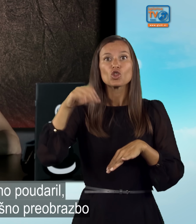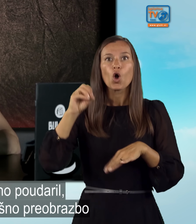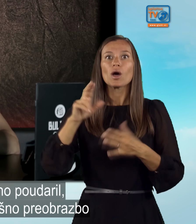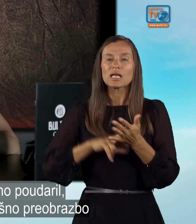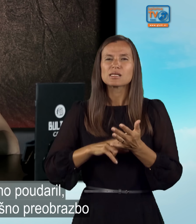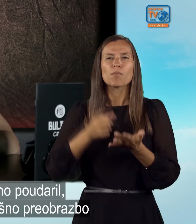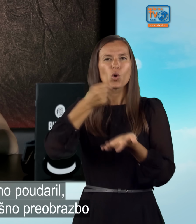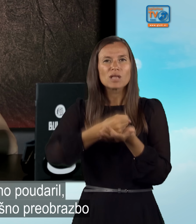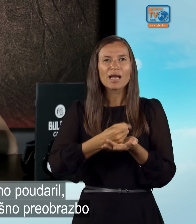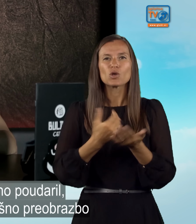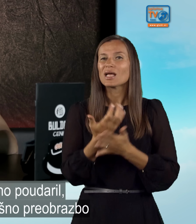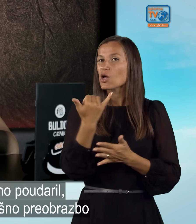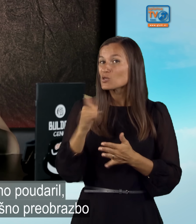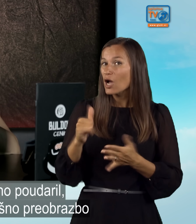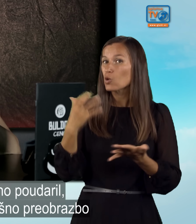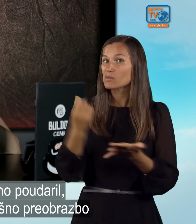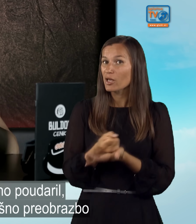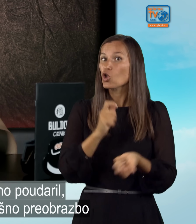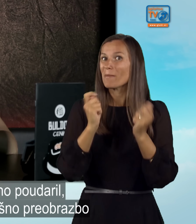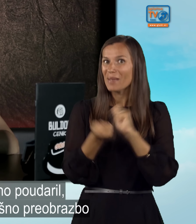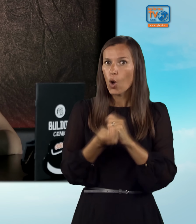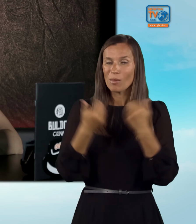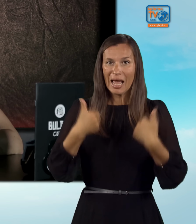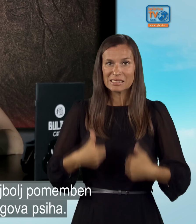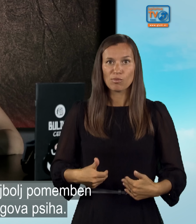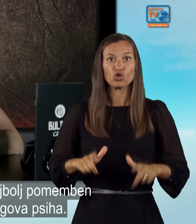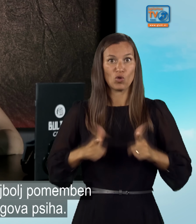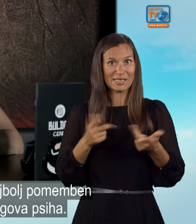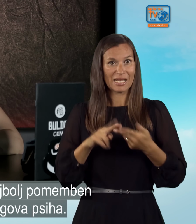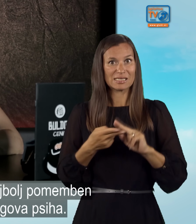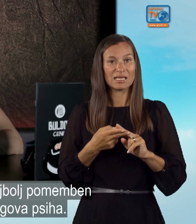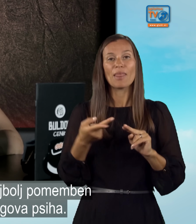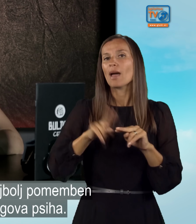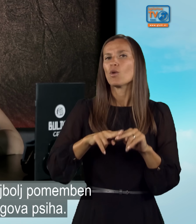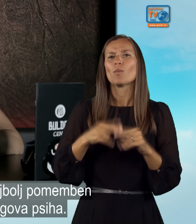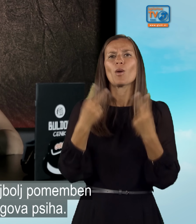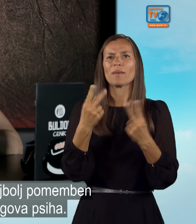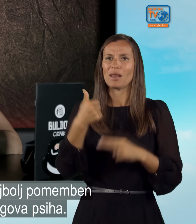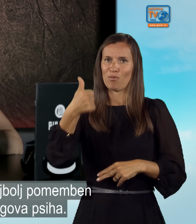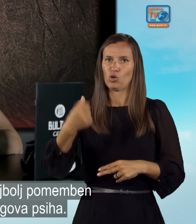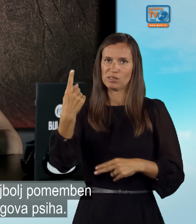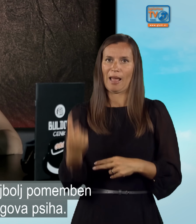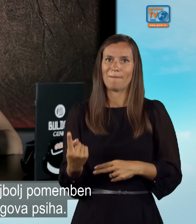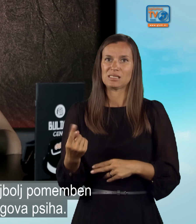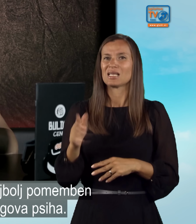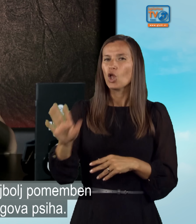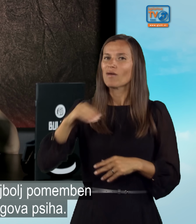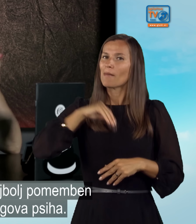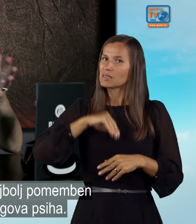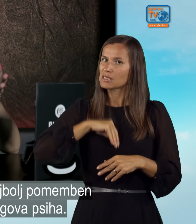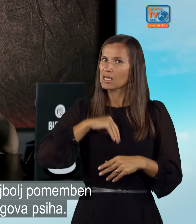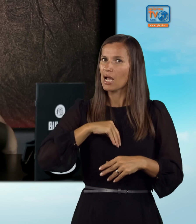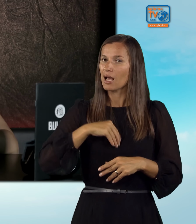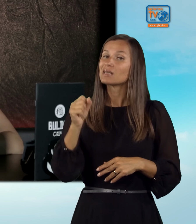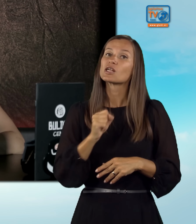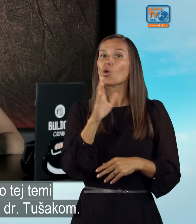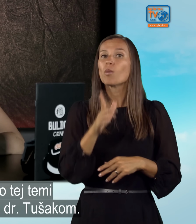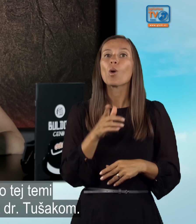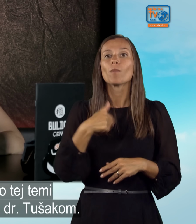Battalino res poudaril, da je za vsako uspešno preobrazbo življenjskega stila najbolj pomemben posameznik, njegova